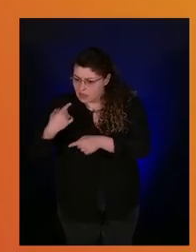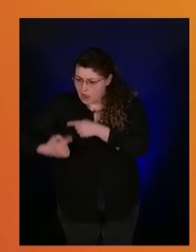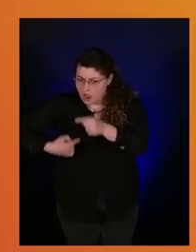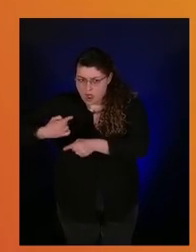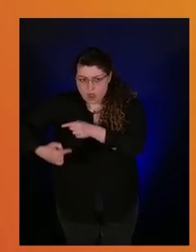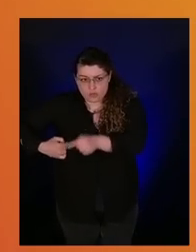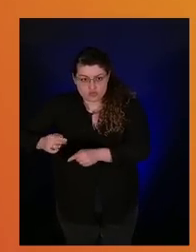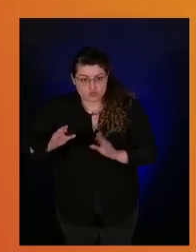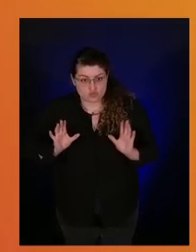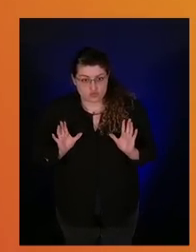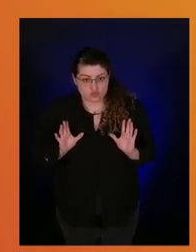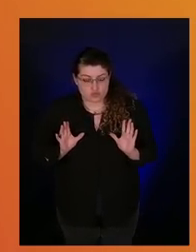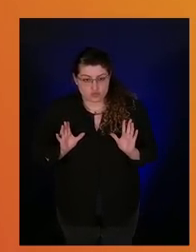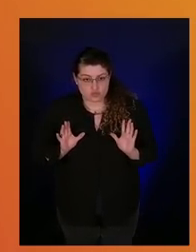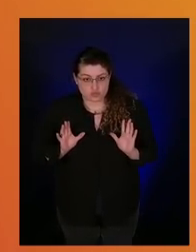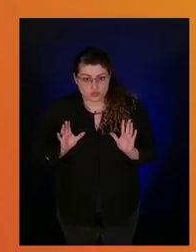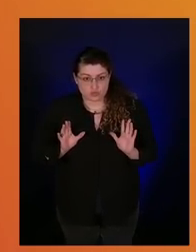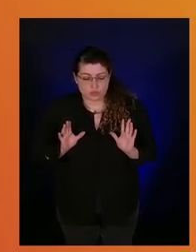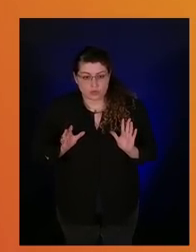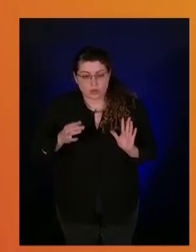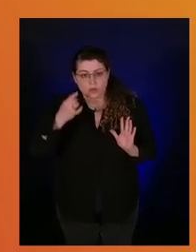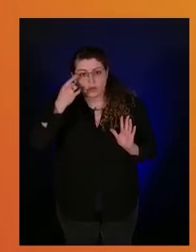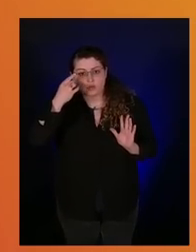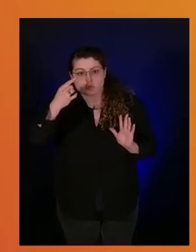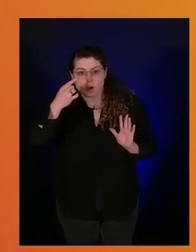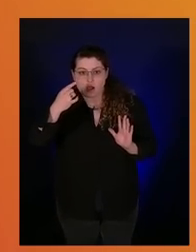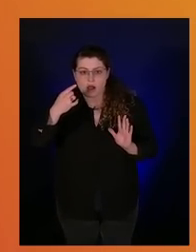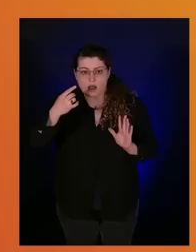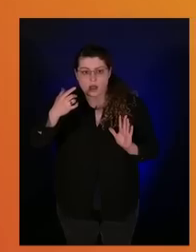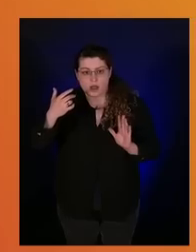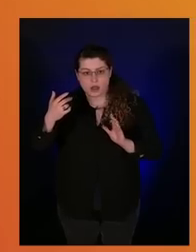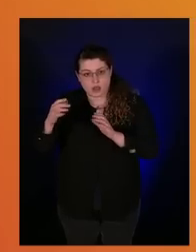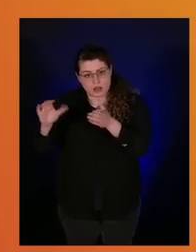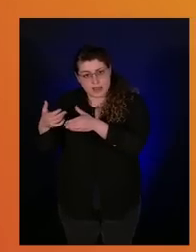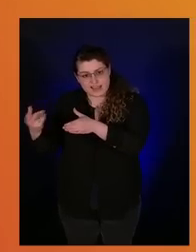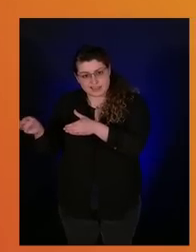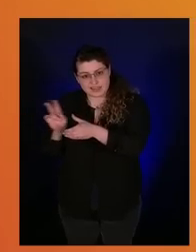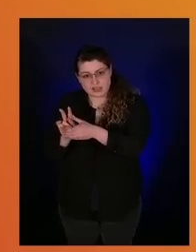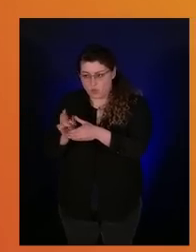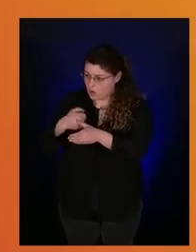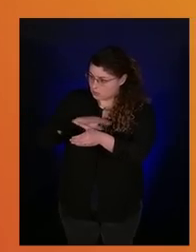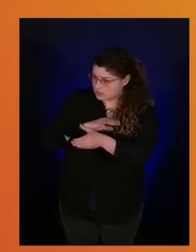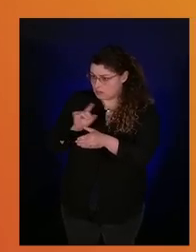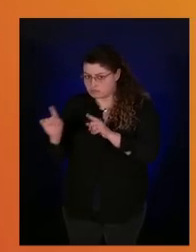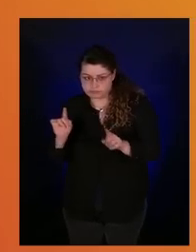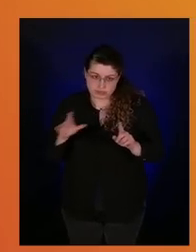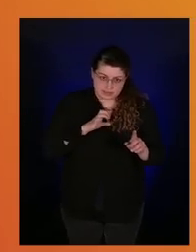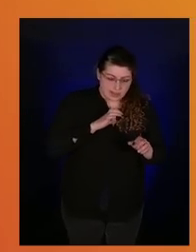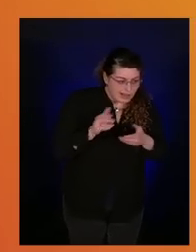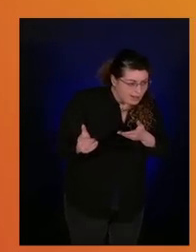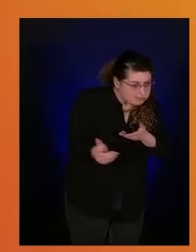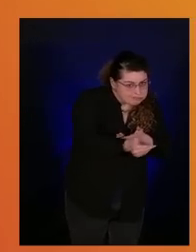traitement. Je vois que les camarades de délégation savent faire du mieux possible pour récupérer